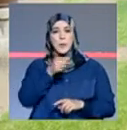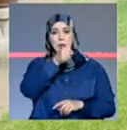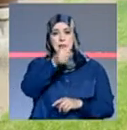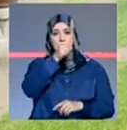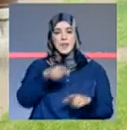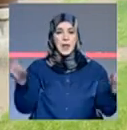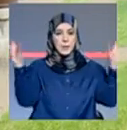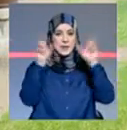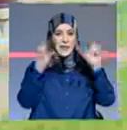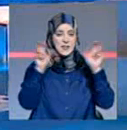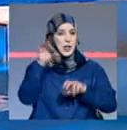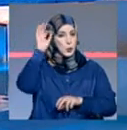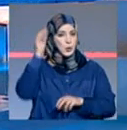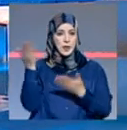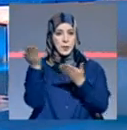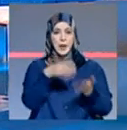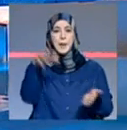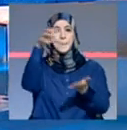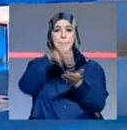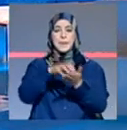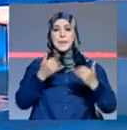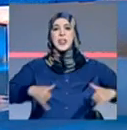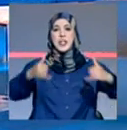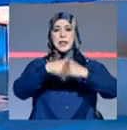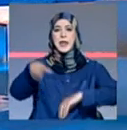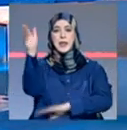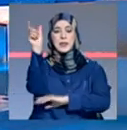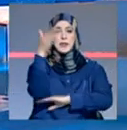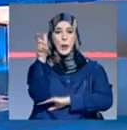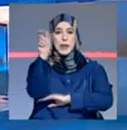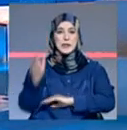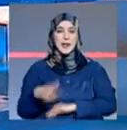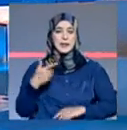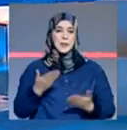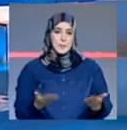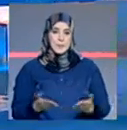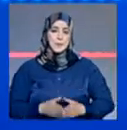التلفزة التونسية، من أمام مقر مجلس الدولة الإيطالي روما.